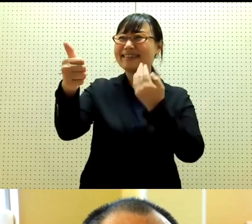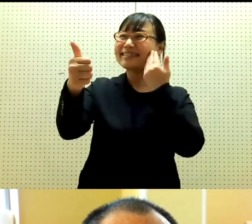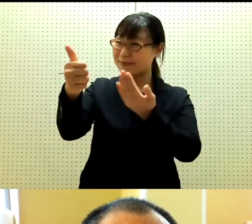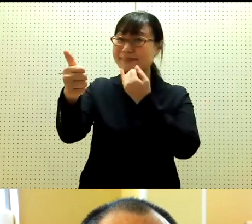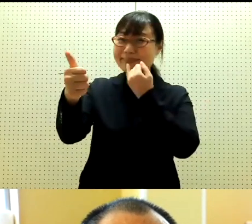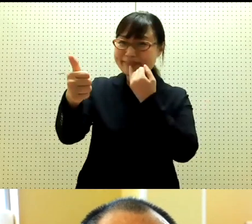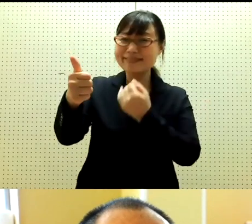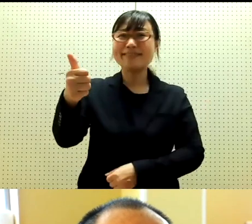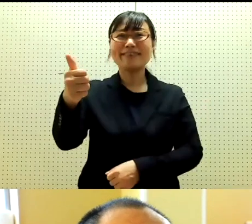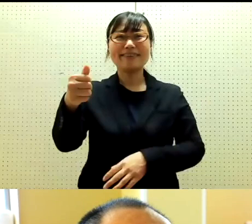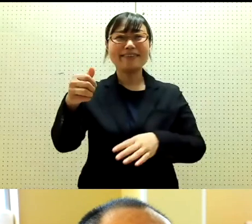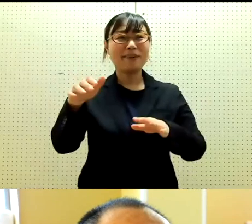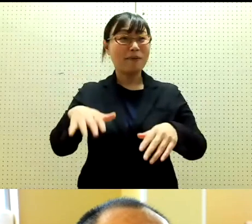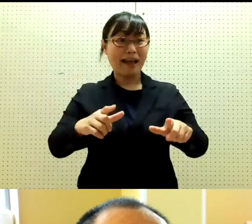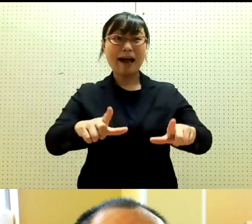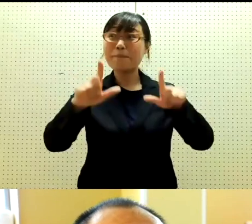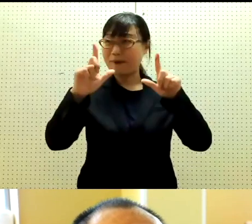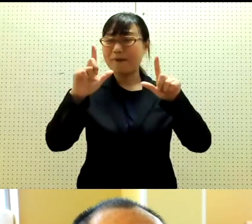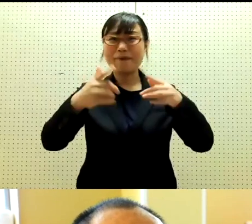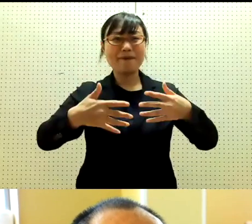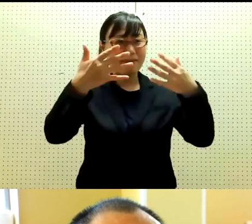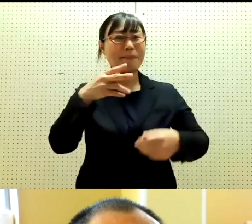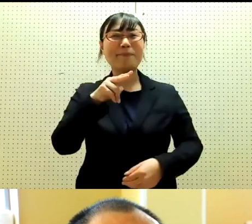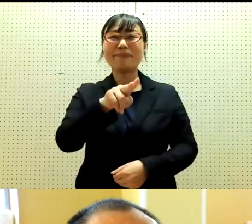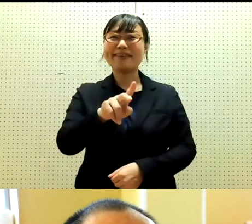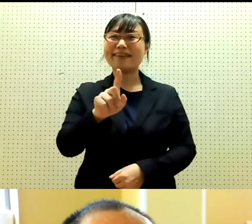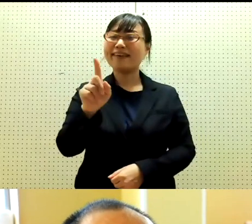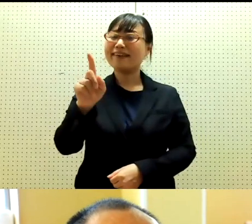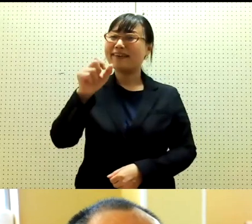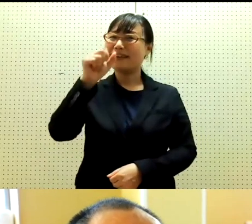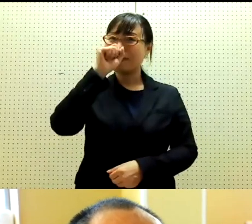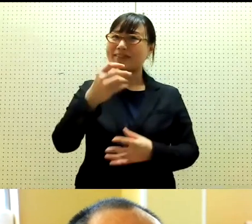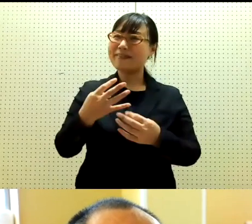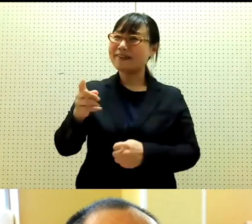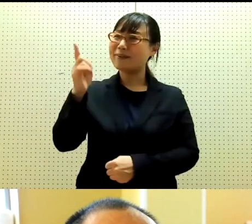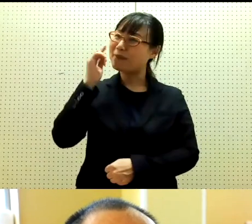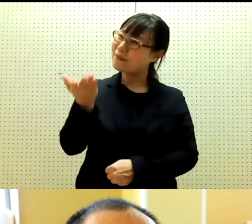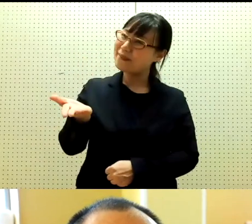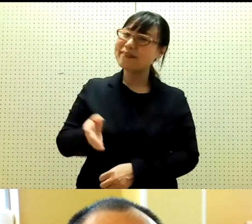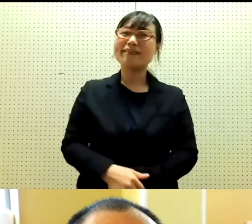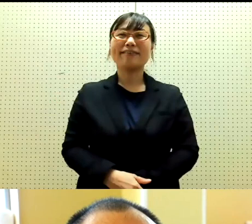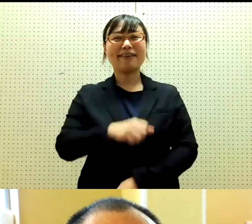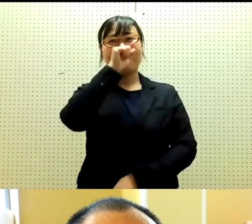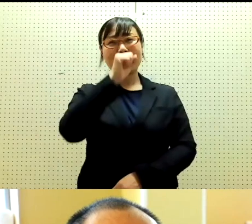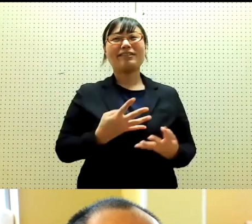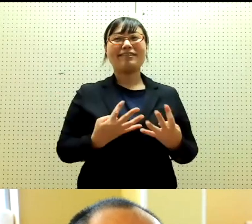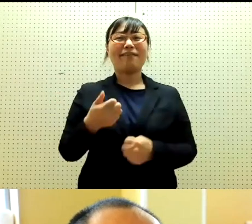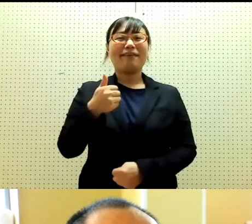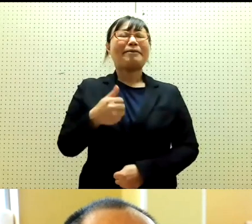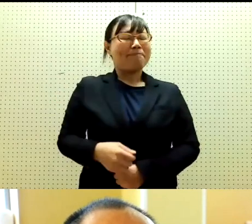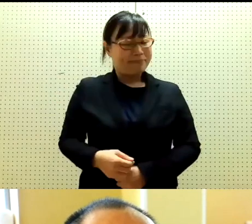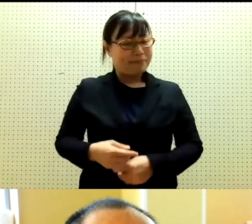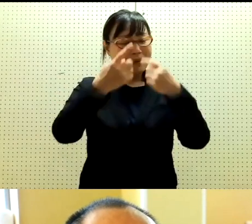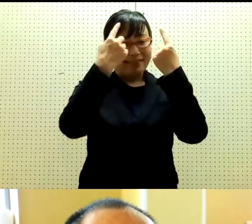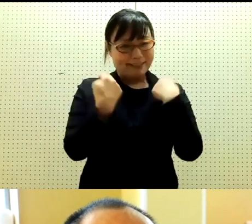とですね発表を見ていただいてね、どういうところを気になりましたかね。 は はい、やはり個別最適化